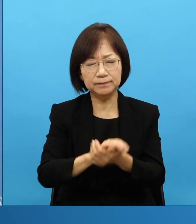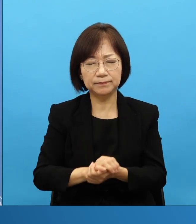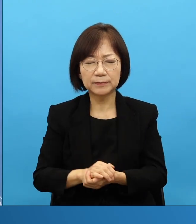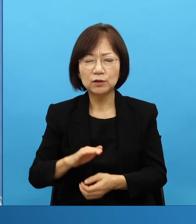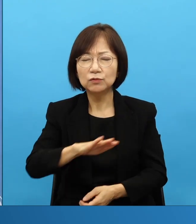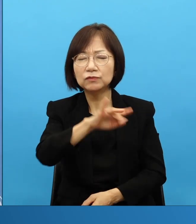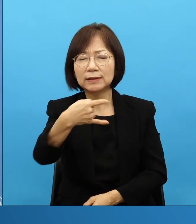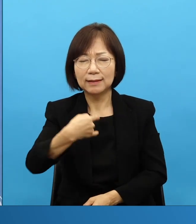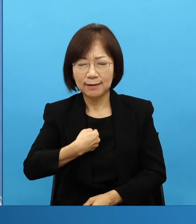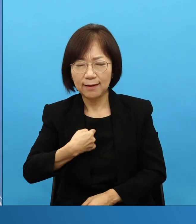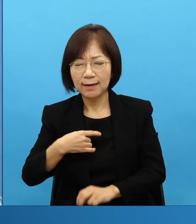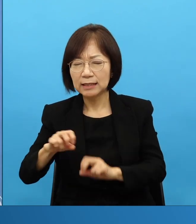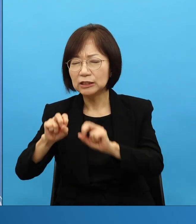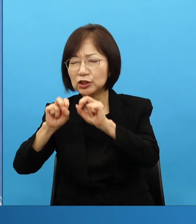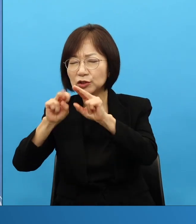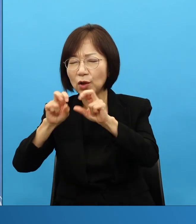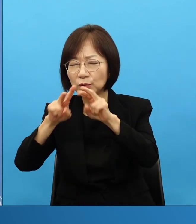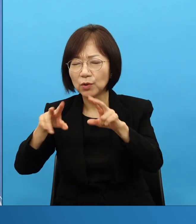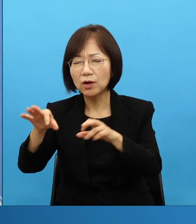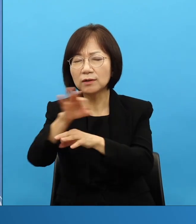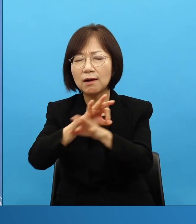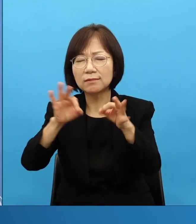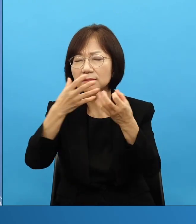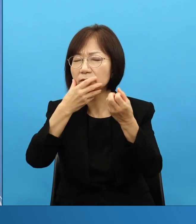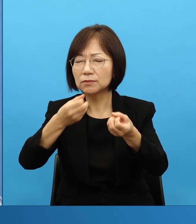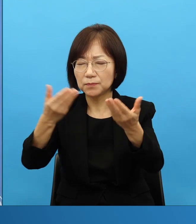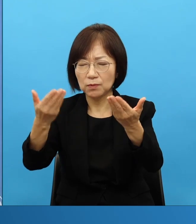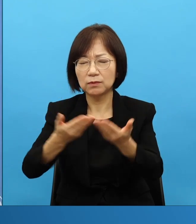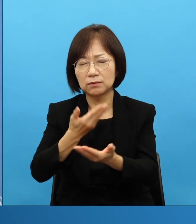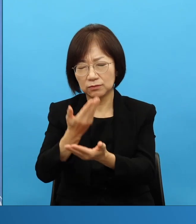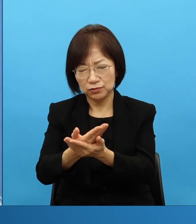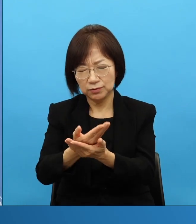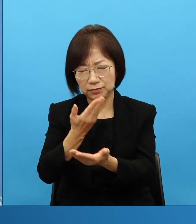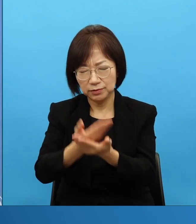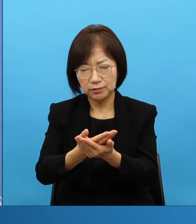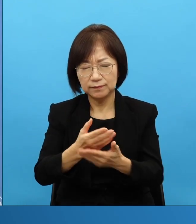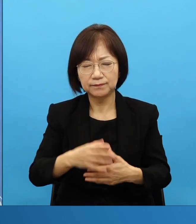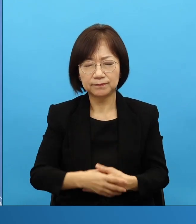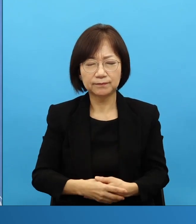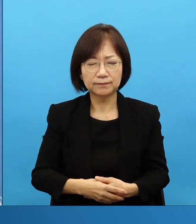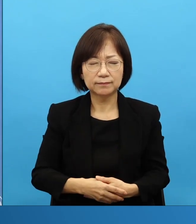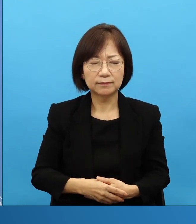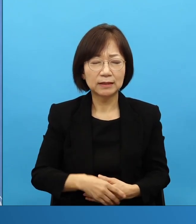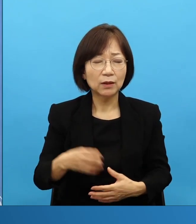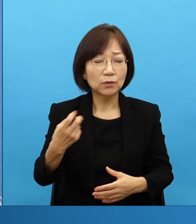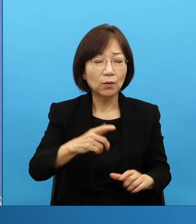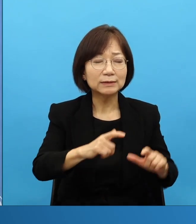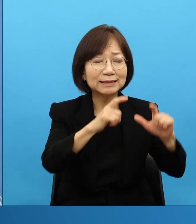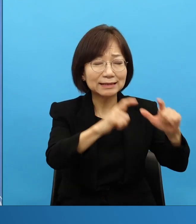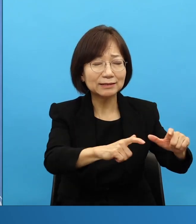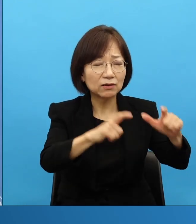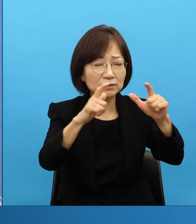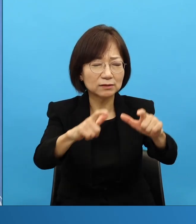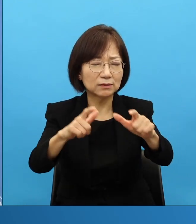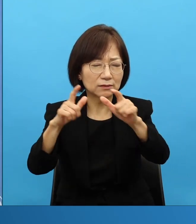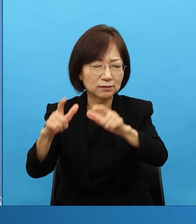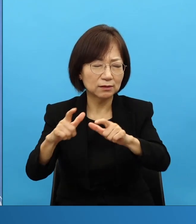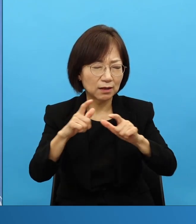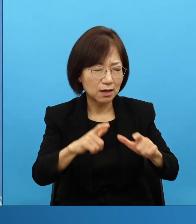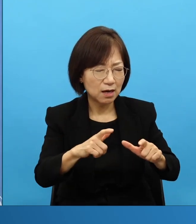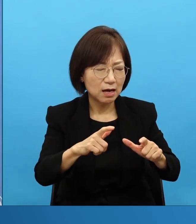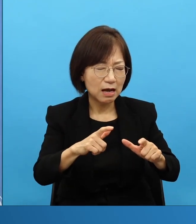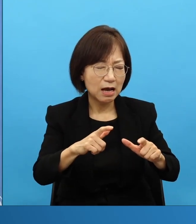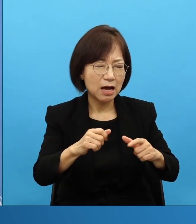경제를 허락해 주옵소서. May you allow us the finances for missions. 전 지역에 무너지는